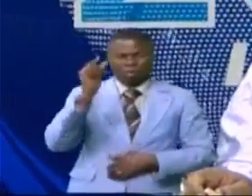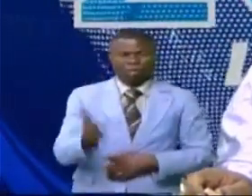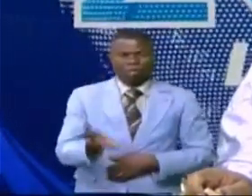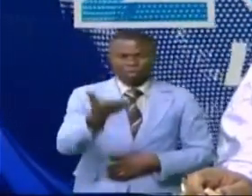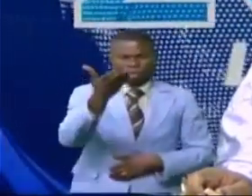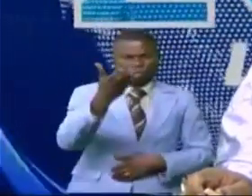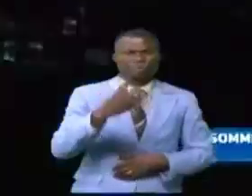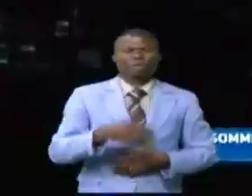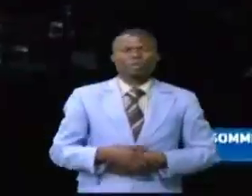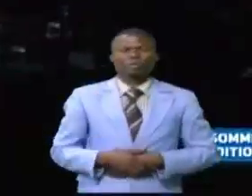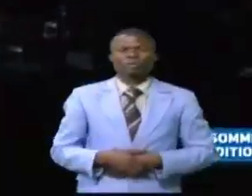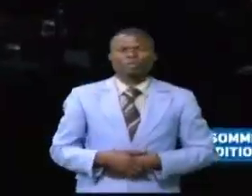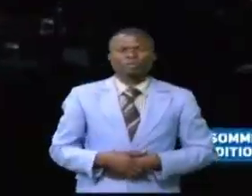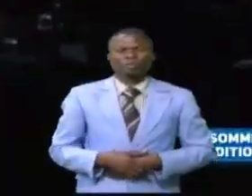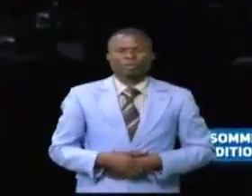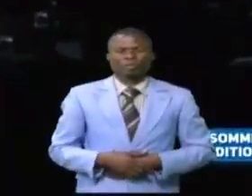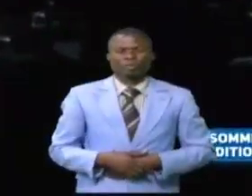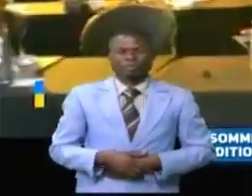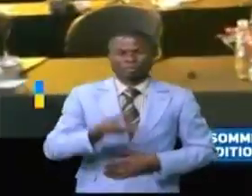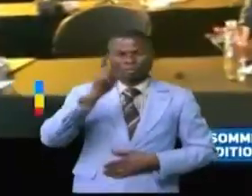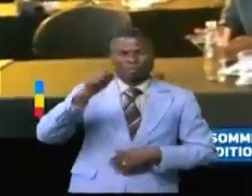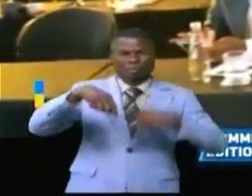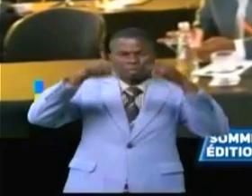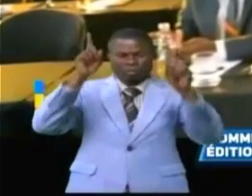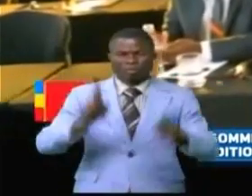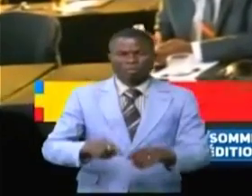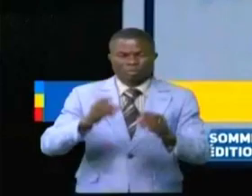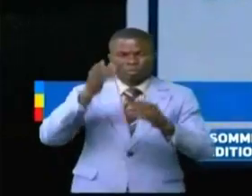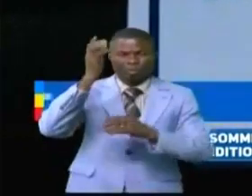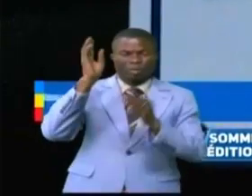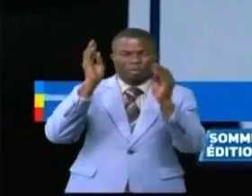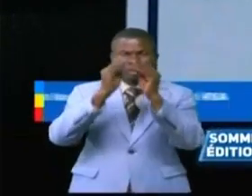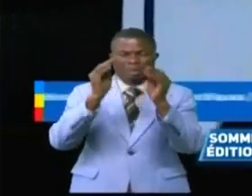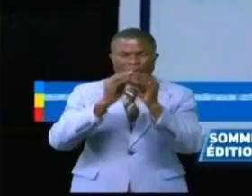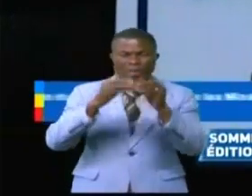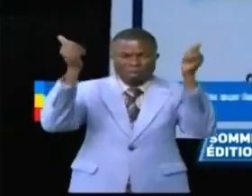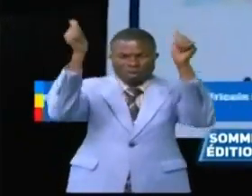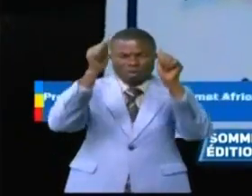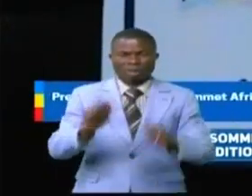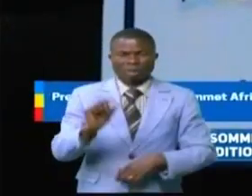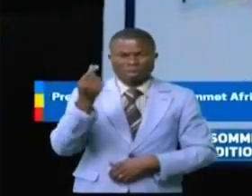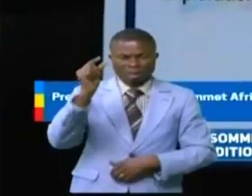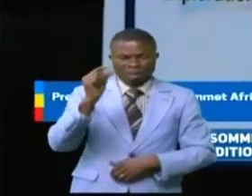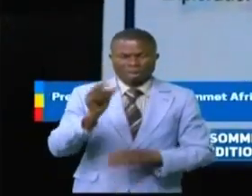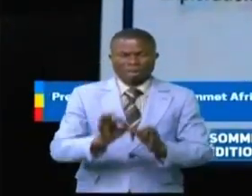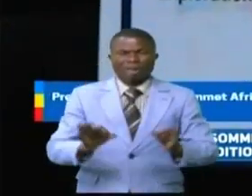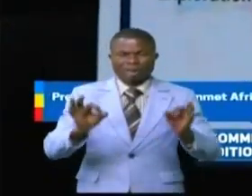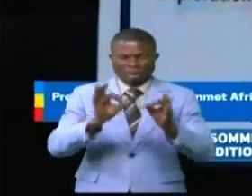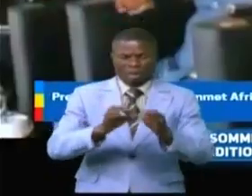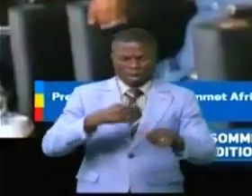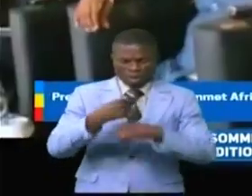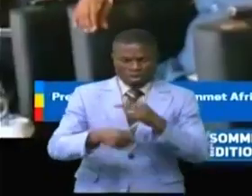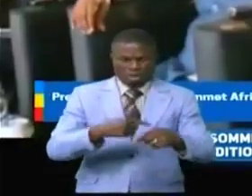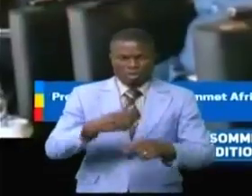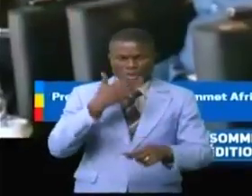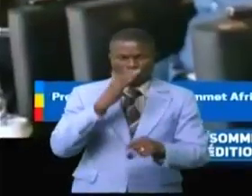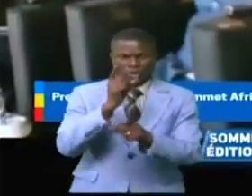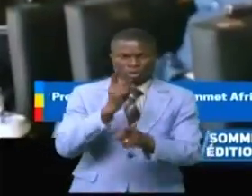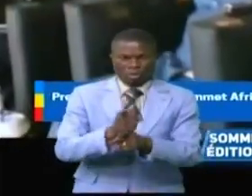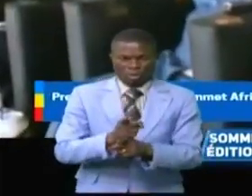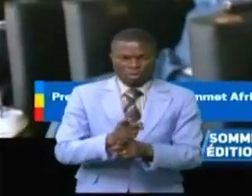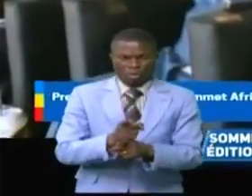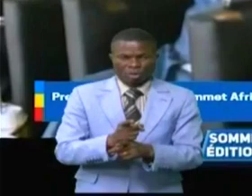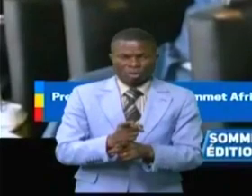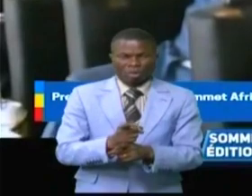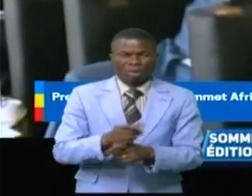Kouale. La première édition du sommet africain sur les minéraux critiques a bel et bien tenu ses promesses à Johannesburg en Afrique